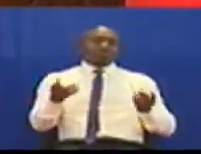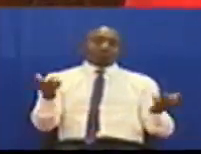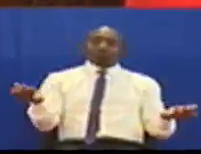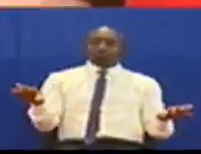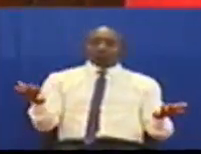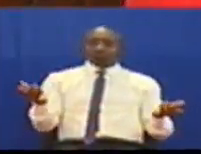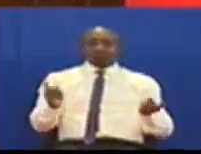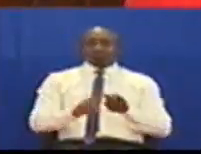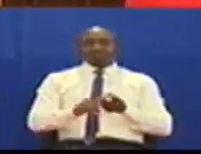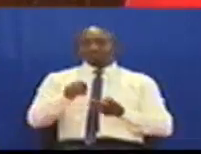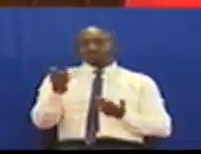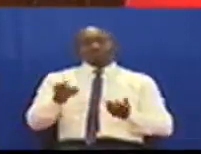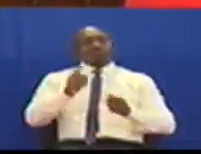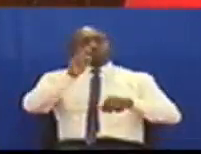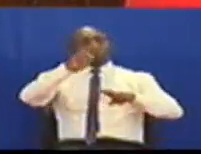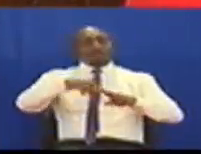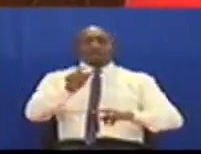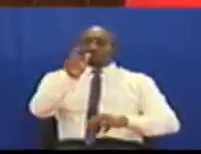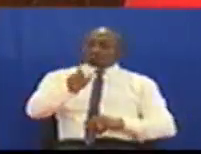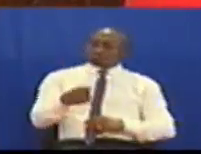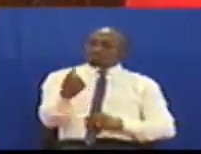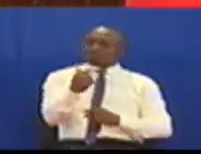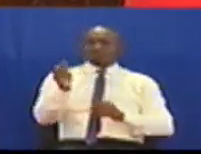unakuwa ni yani umekuwepo wewe kama mbunge.